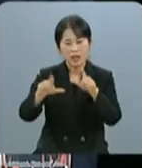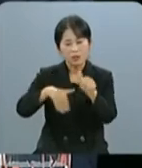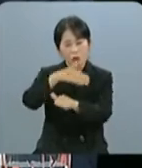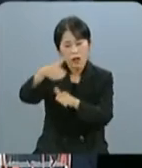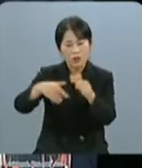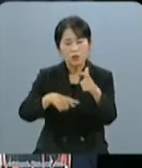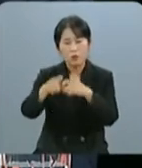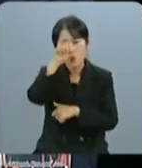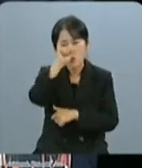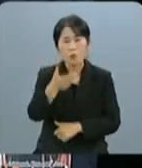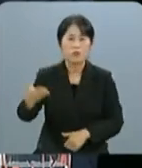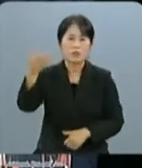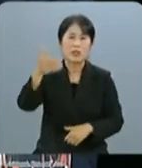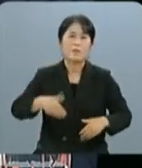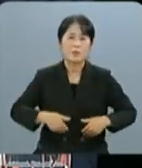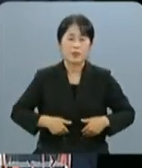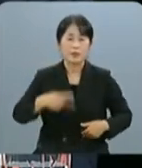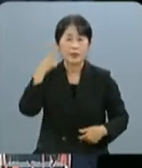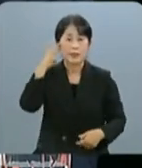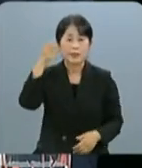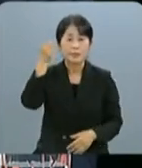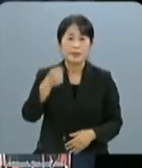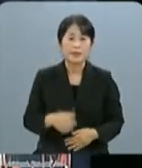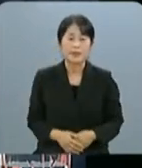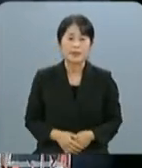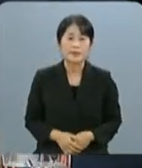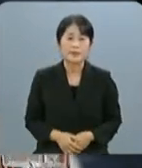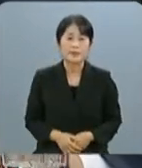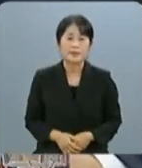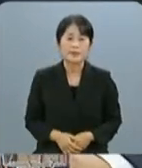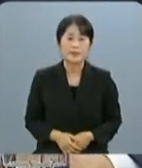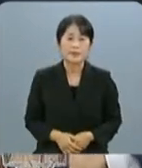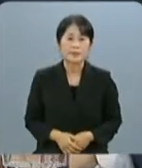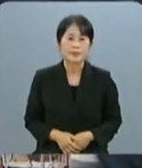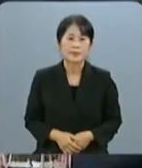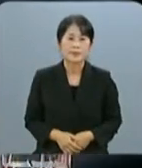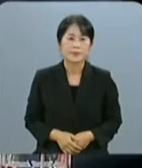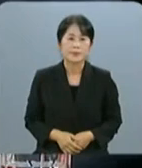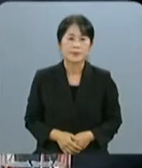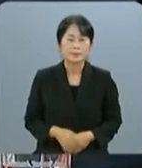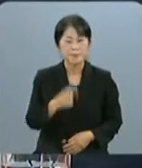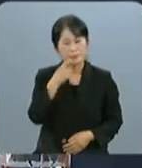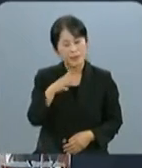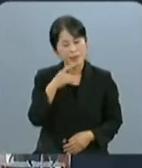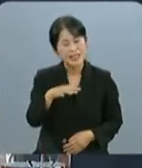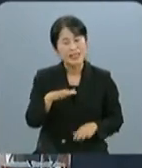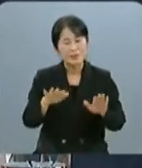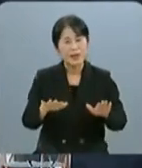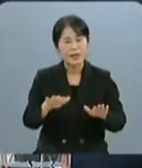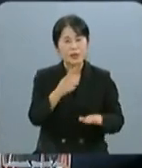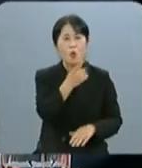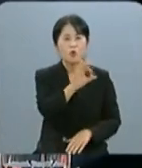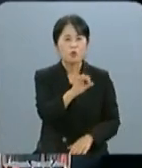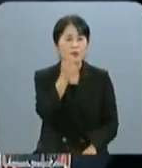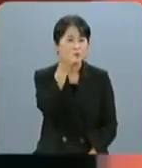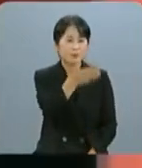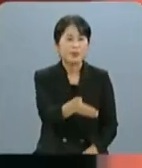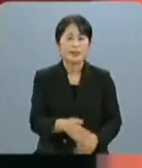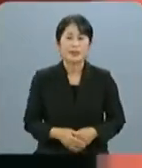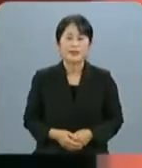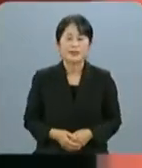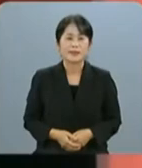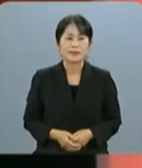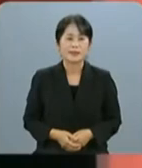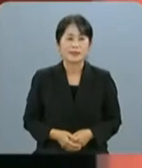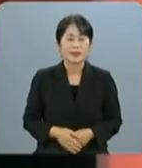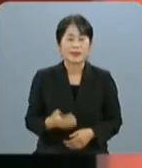것이 바람직하다고 생각하고 있습니다. 예, 미흡합니다만은 우리 홍준표 후보에게 묻겠습니다. 아까